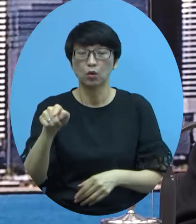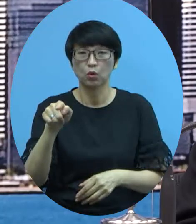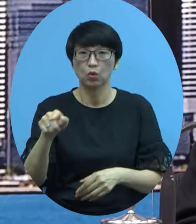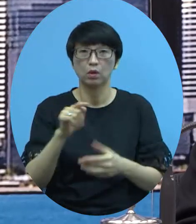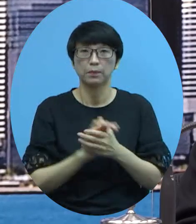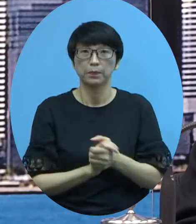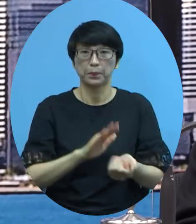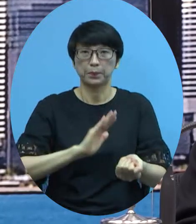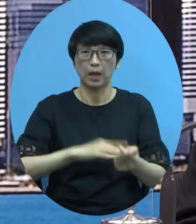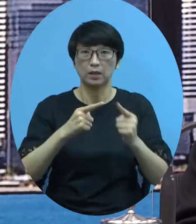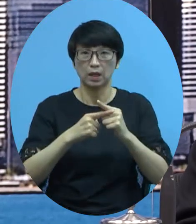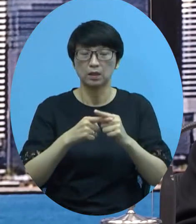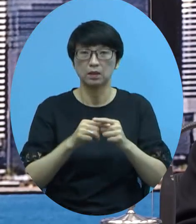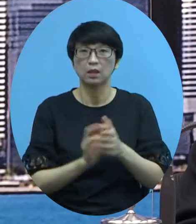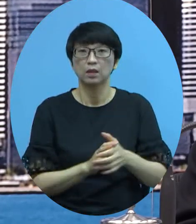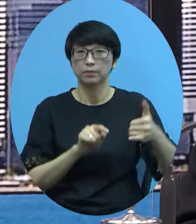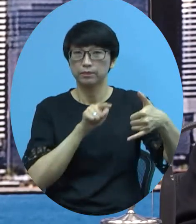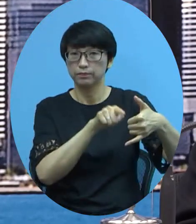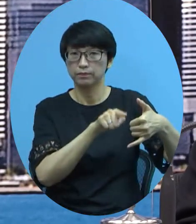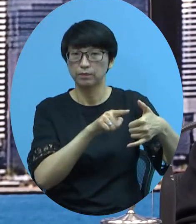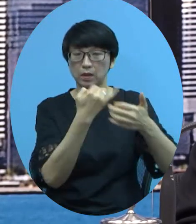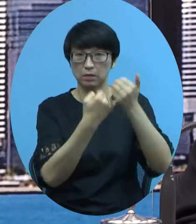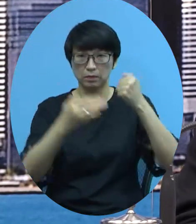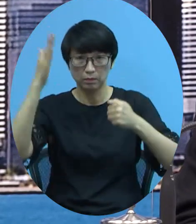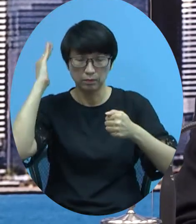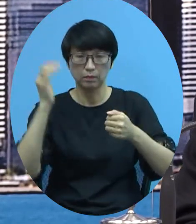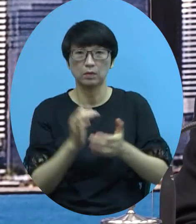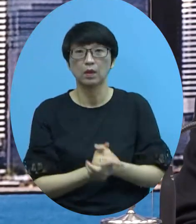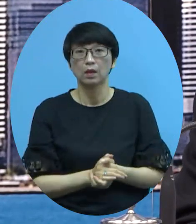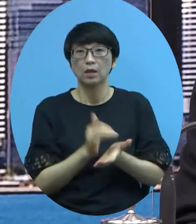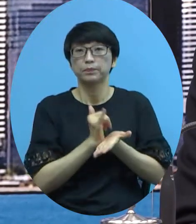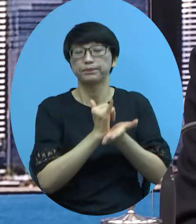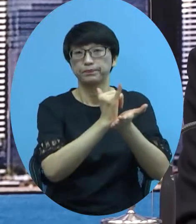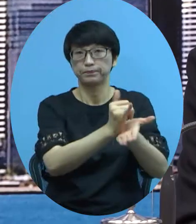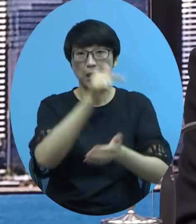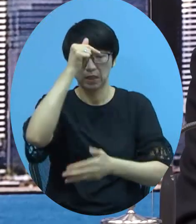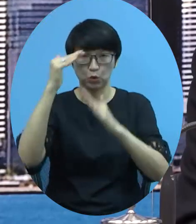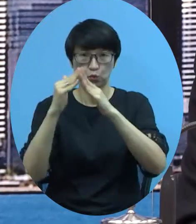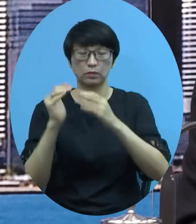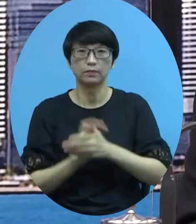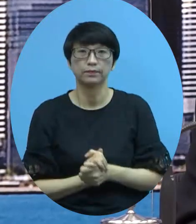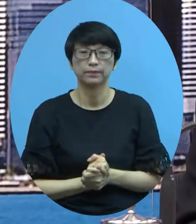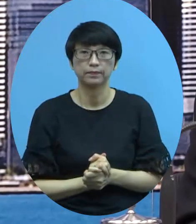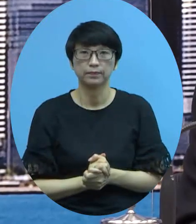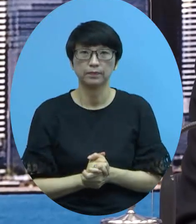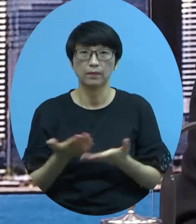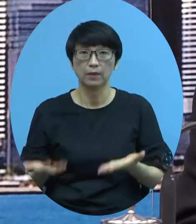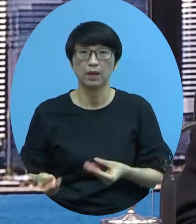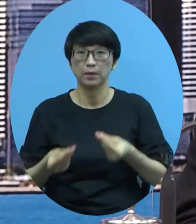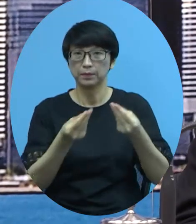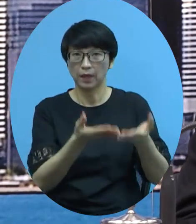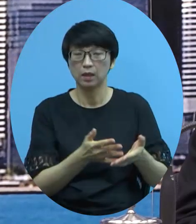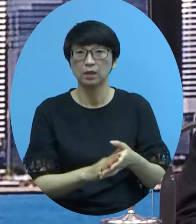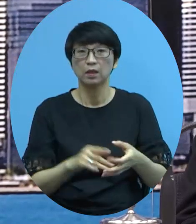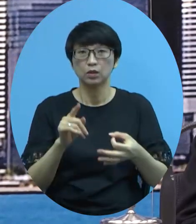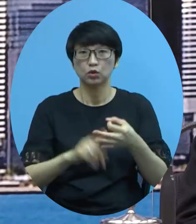嘅應該係個仔，咁咧就係、會送入醫院咁樣樣嚇。咁就我交俾阿張醫生講一講